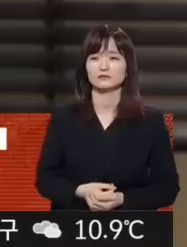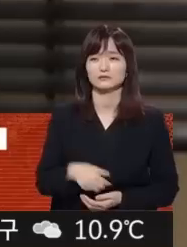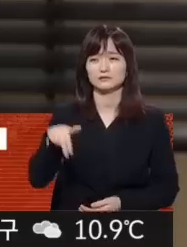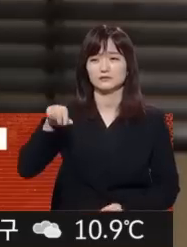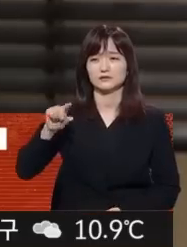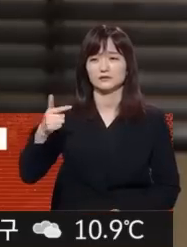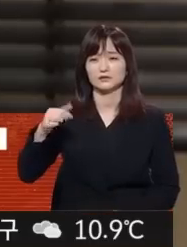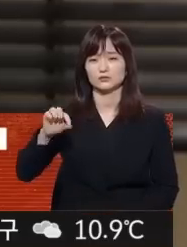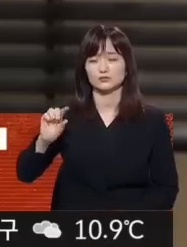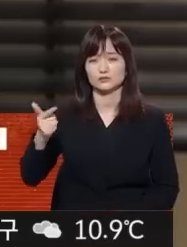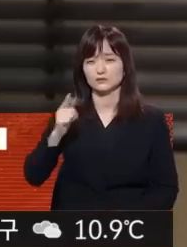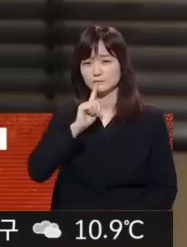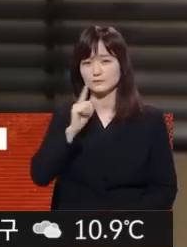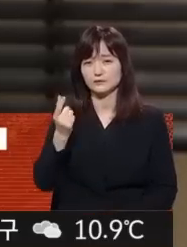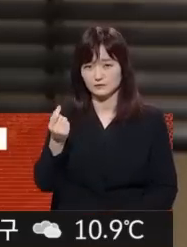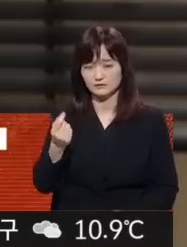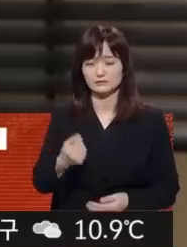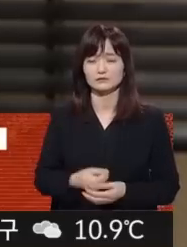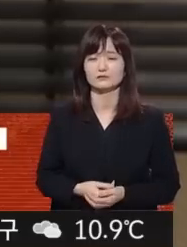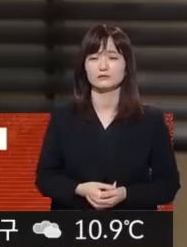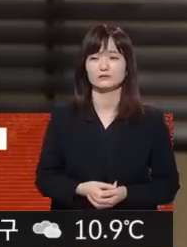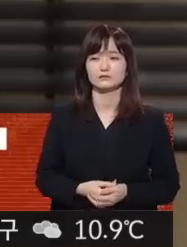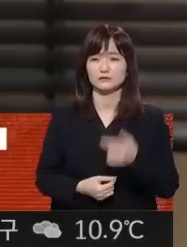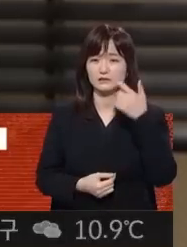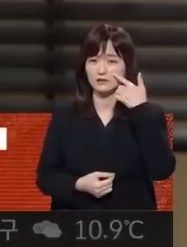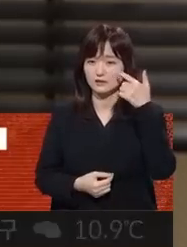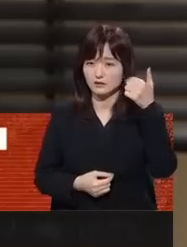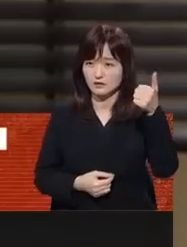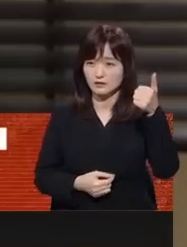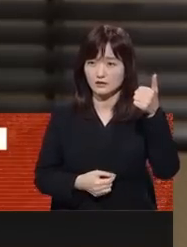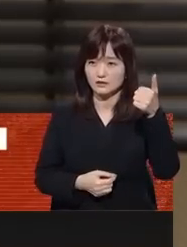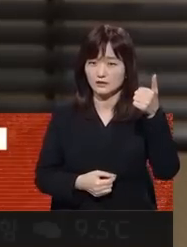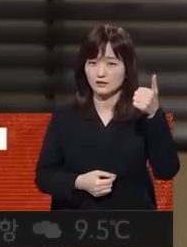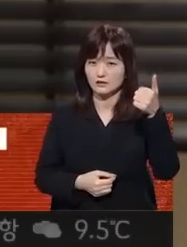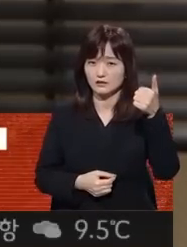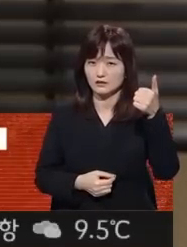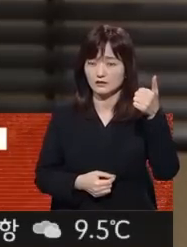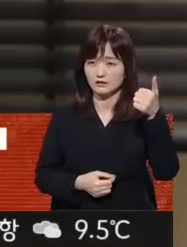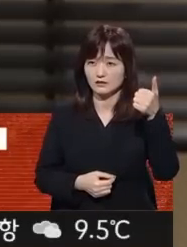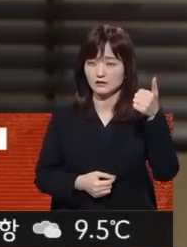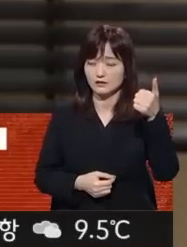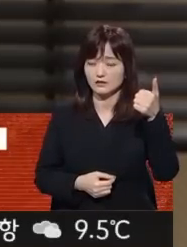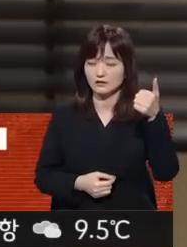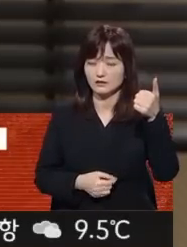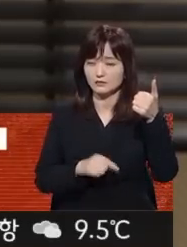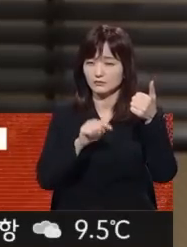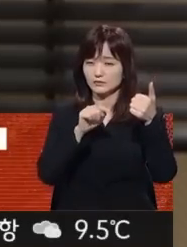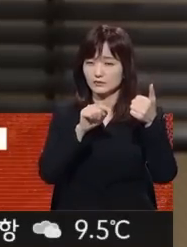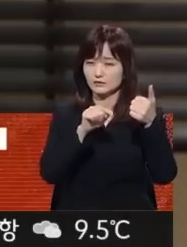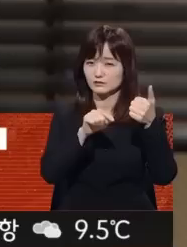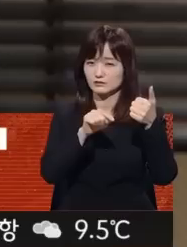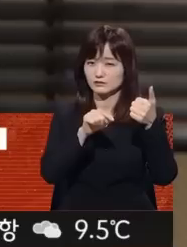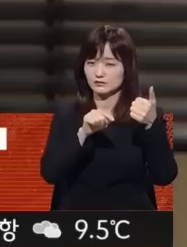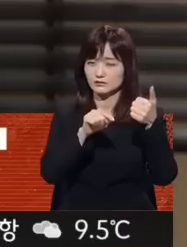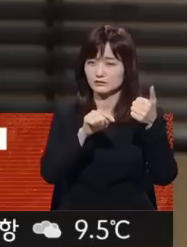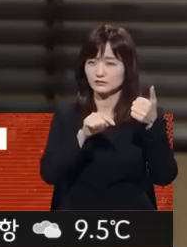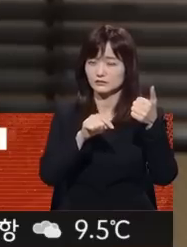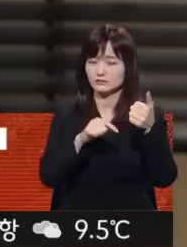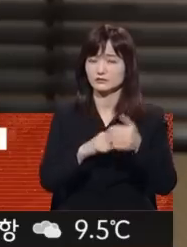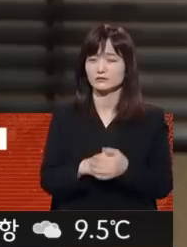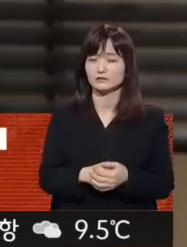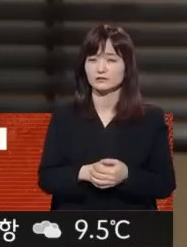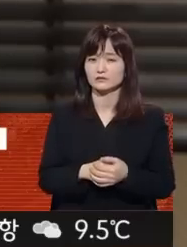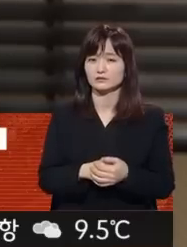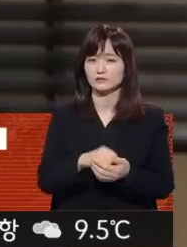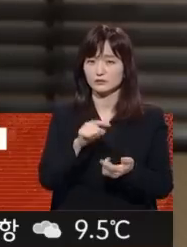전원 씨가 주장을 했던 걸로 보이고 지금 아버지가 그렇다는 거는 좀 본인은 주장을 하고 있지만 진짜 그런지 아닌지는 확인이 되고 있는